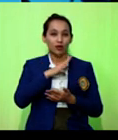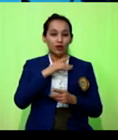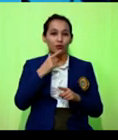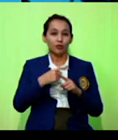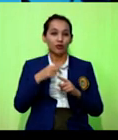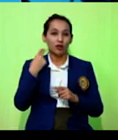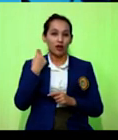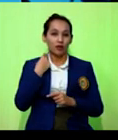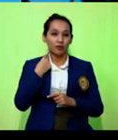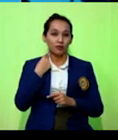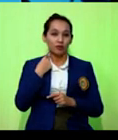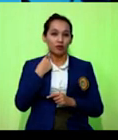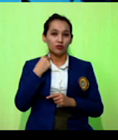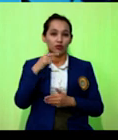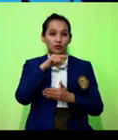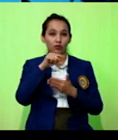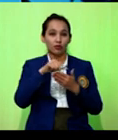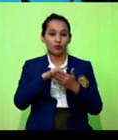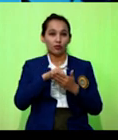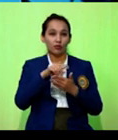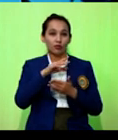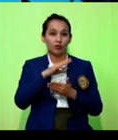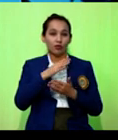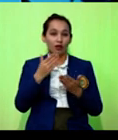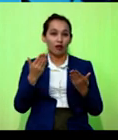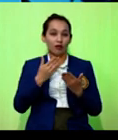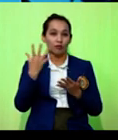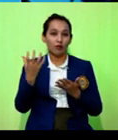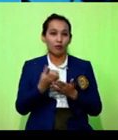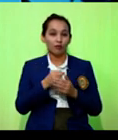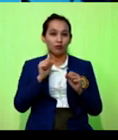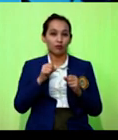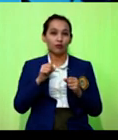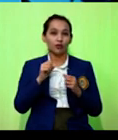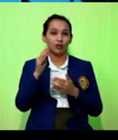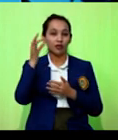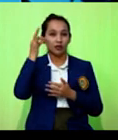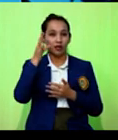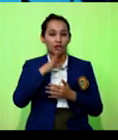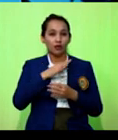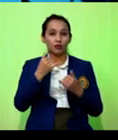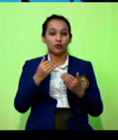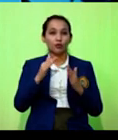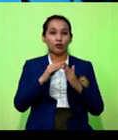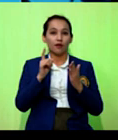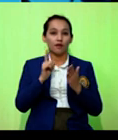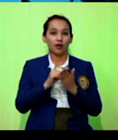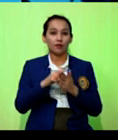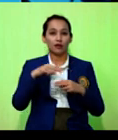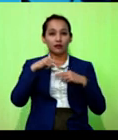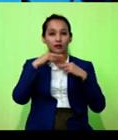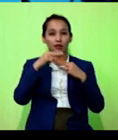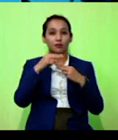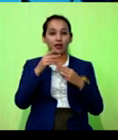Qo'shiluvchilarni noma'lum bo'lganda topish usullarini o'rgandik. Endi sizlar bilan uyga vazifani diqqat bilan